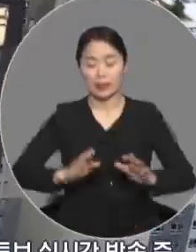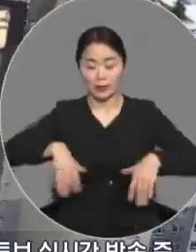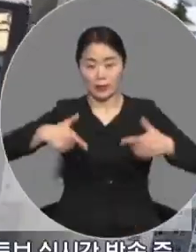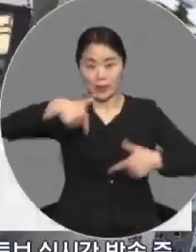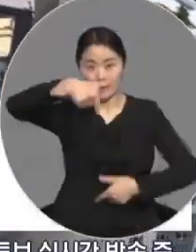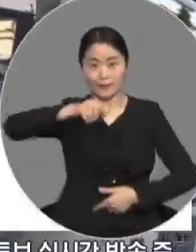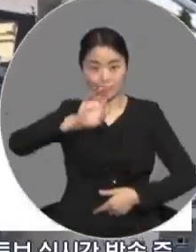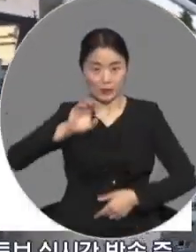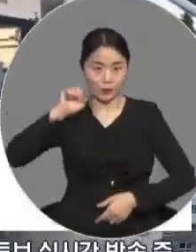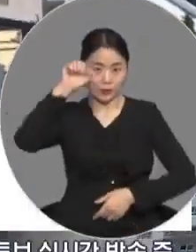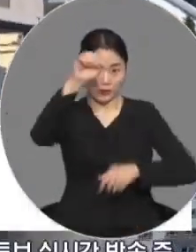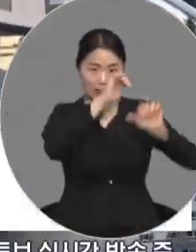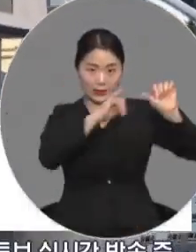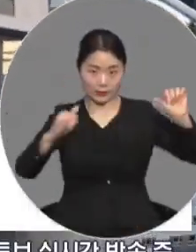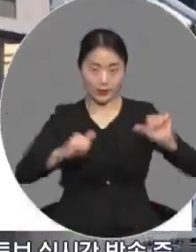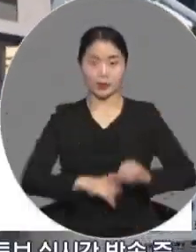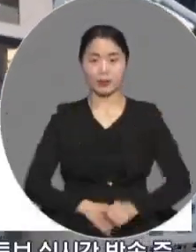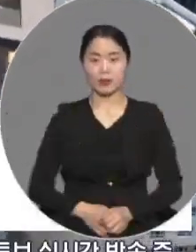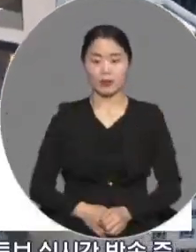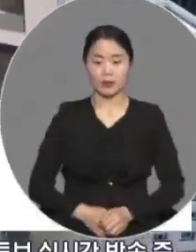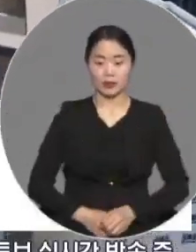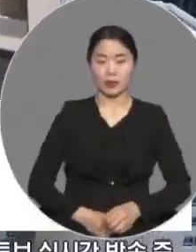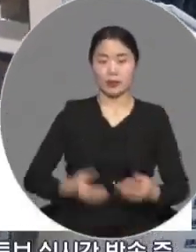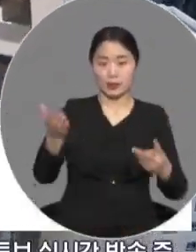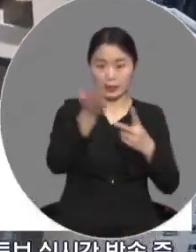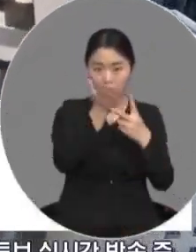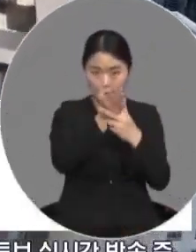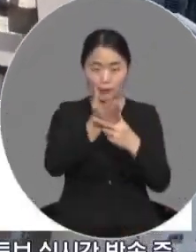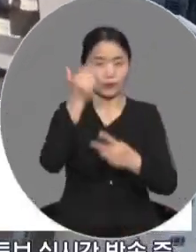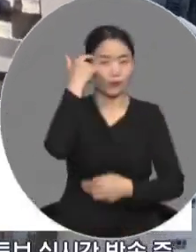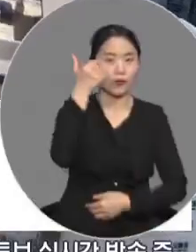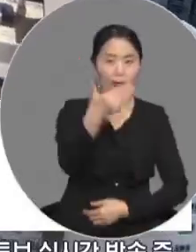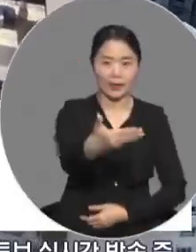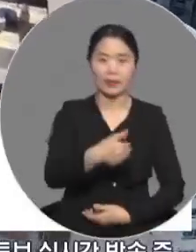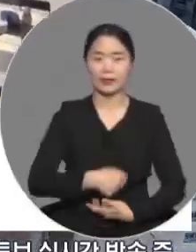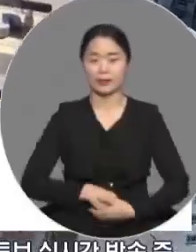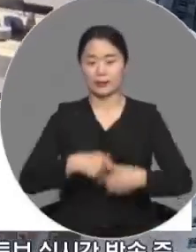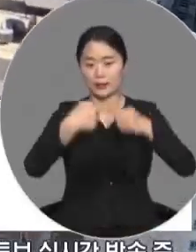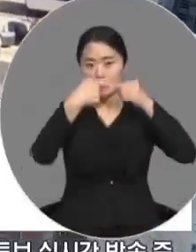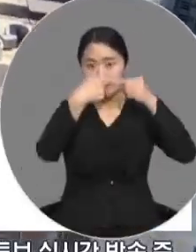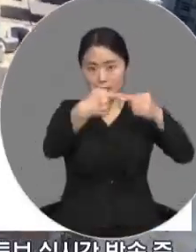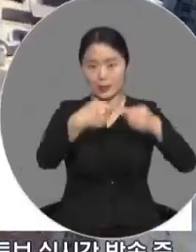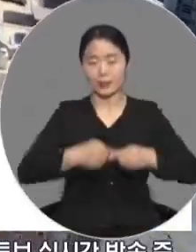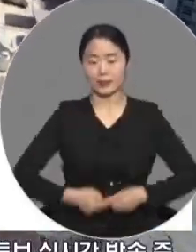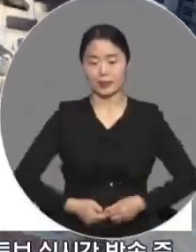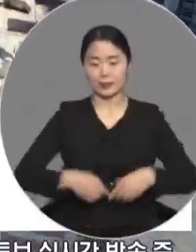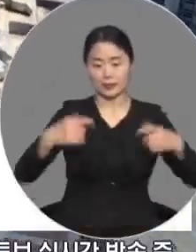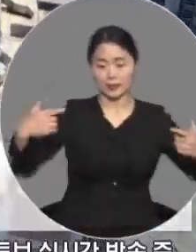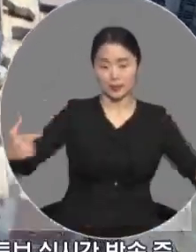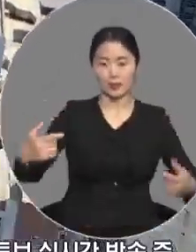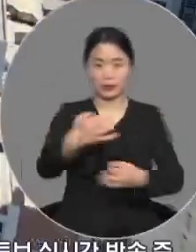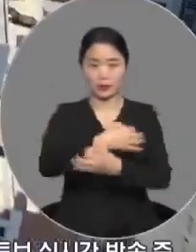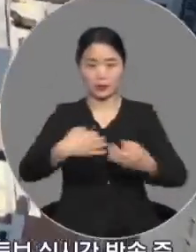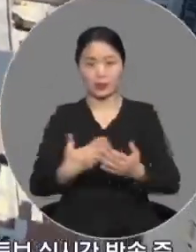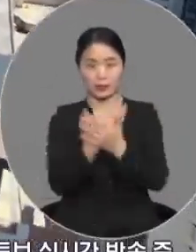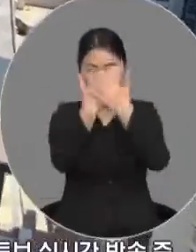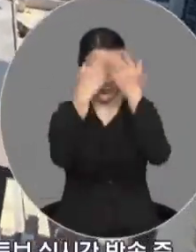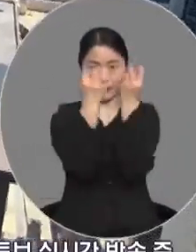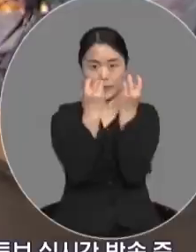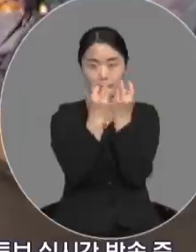남구갑 후보 5명에게 두 가지 지역 현안에 대해 물었습니다. 첫 번째, 지역 경제 활성화